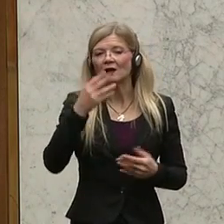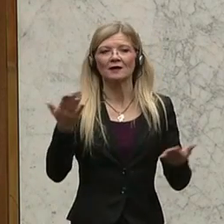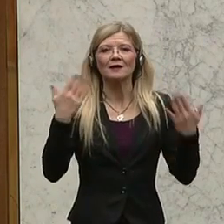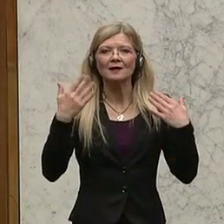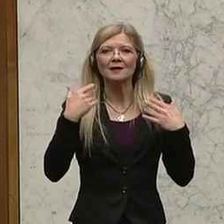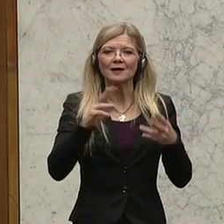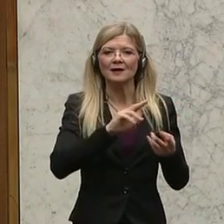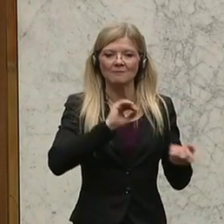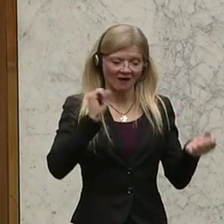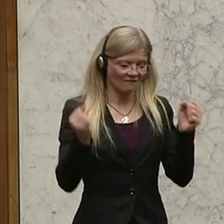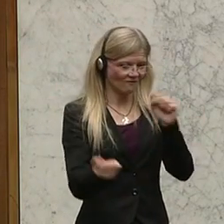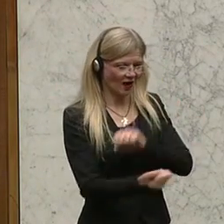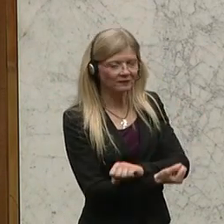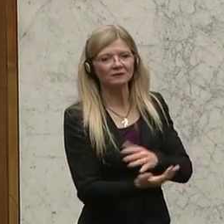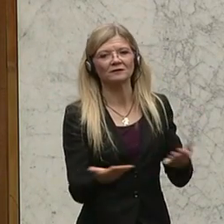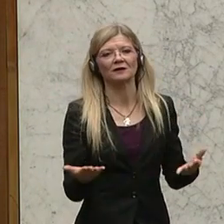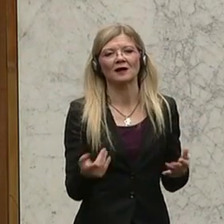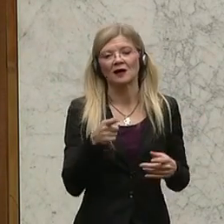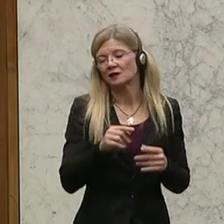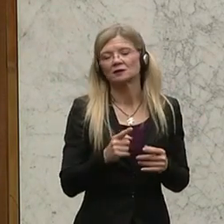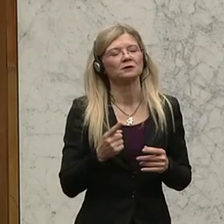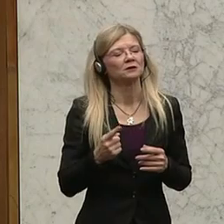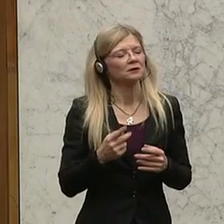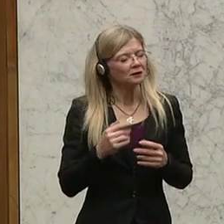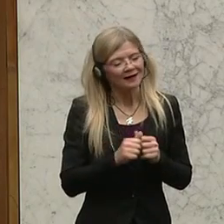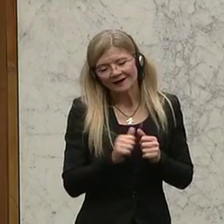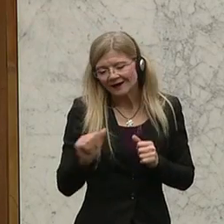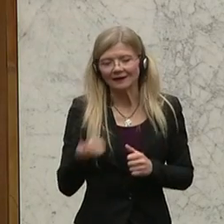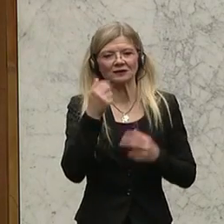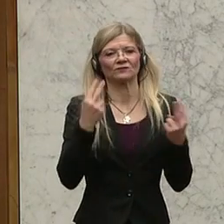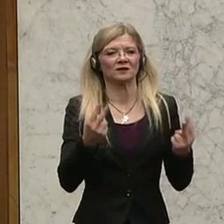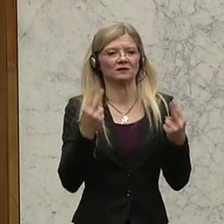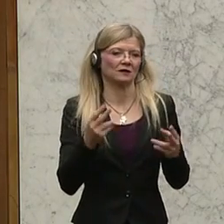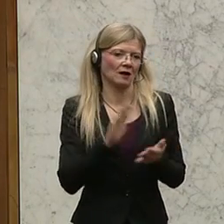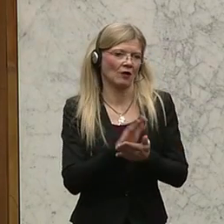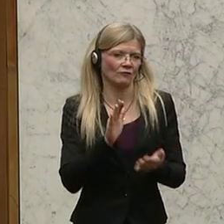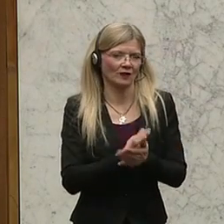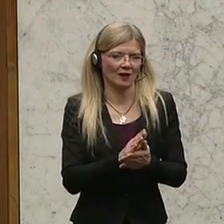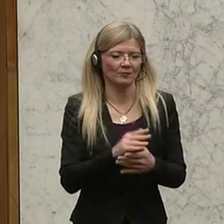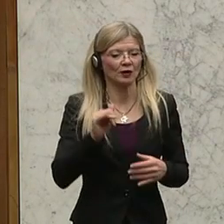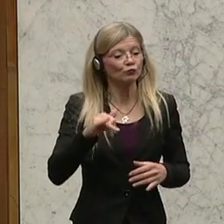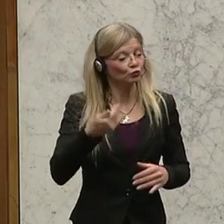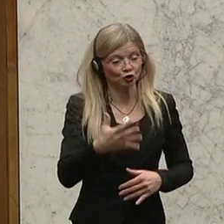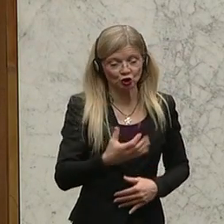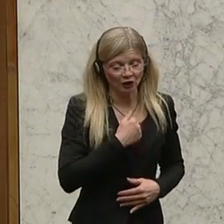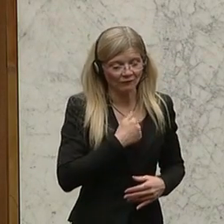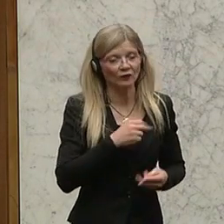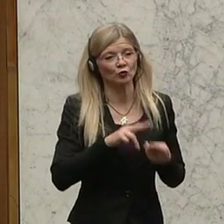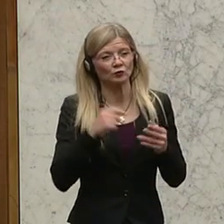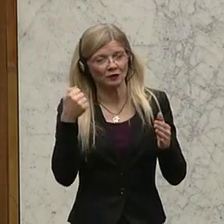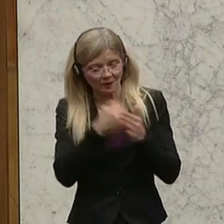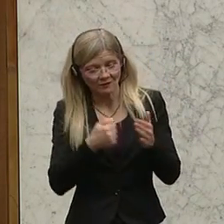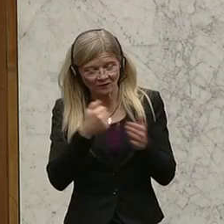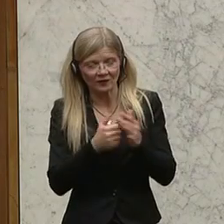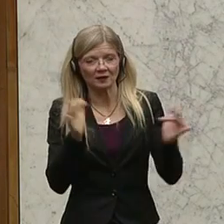den vordringlichsten dieser Aufgaben. Die Bewältigung, die Bekämpfung einerseits, aber auch die